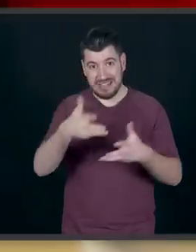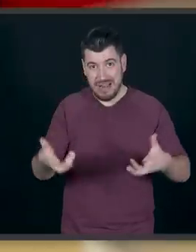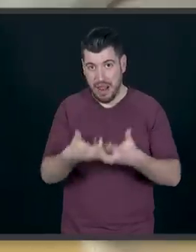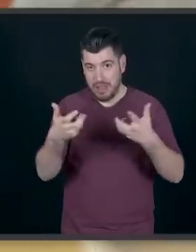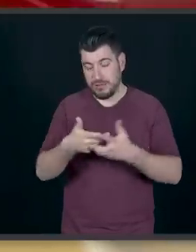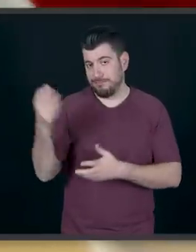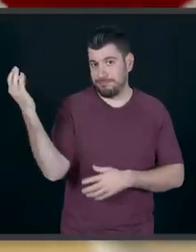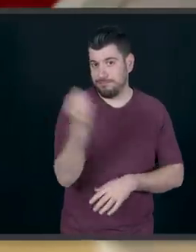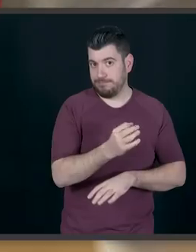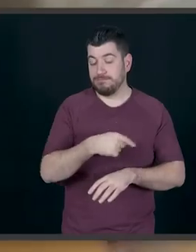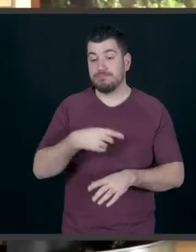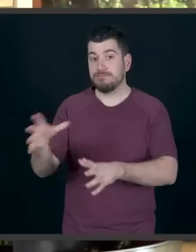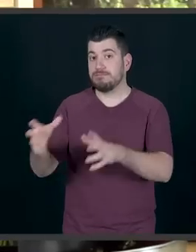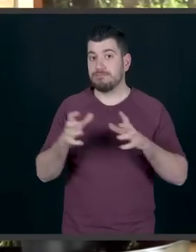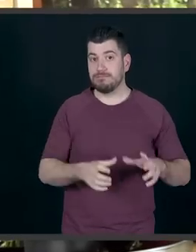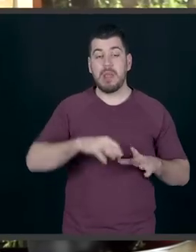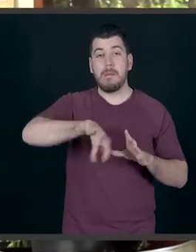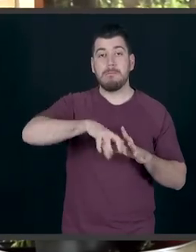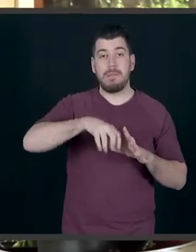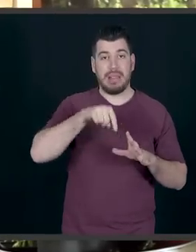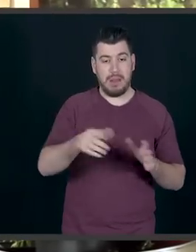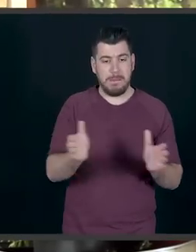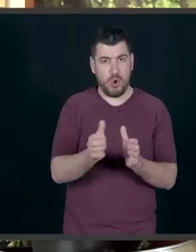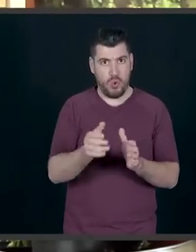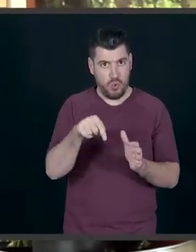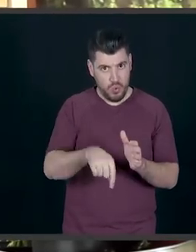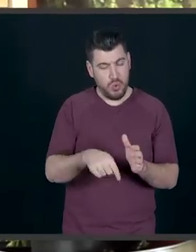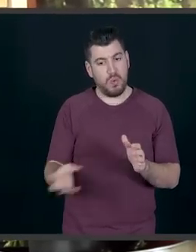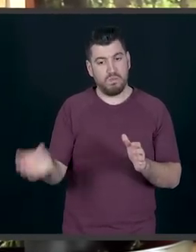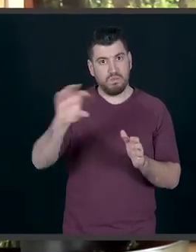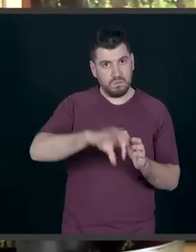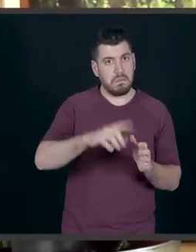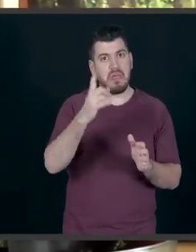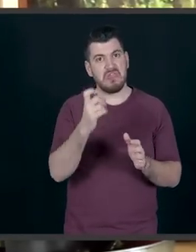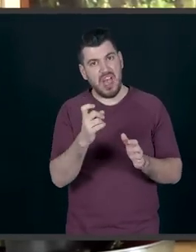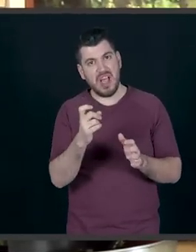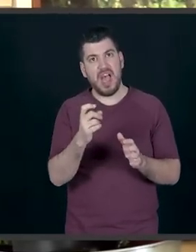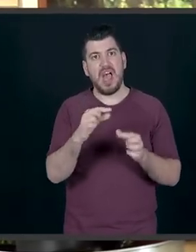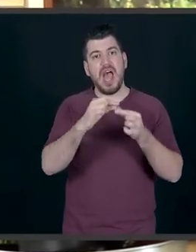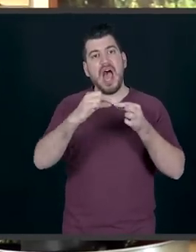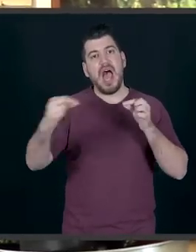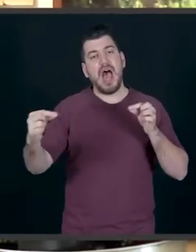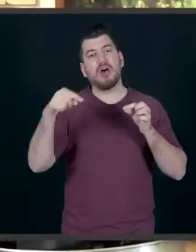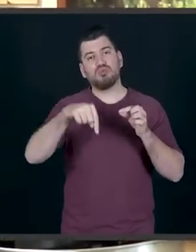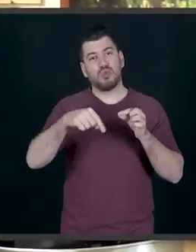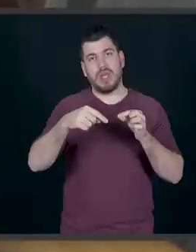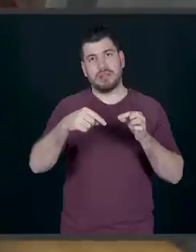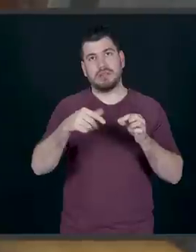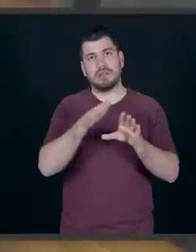Παίρνω ένα μικρό μπλεντεράκι. Θα ρίξω μέσα περίπου 10 αντσούγες